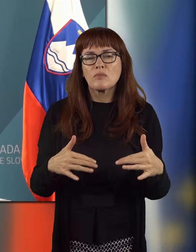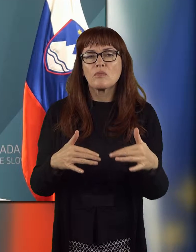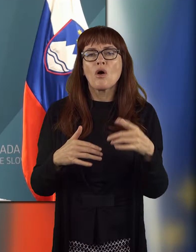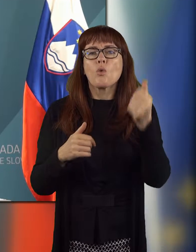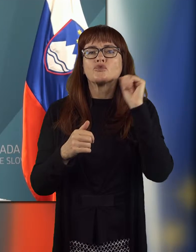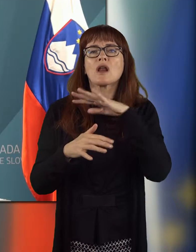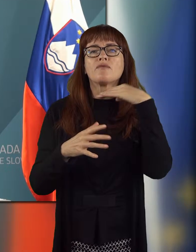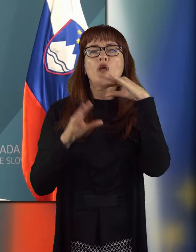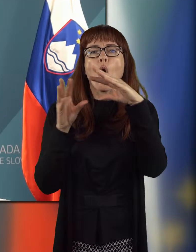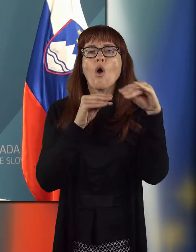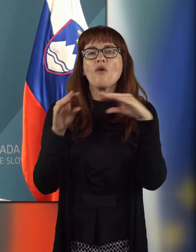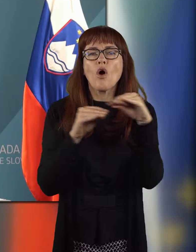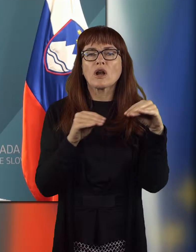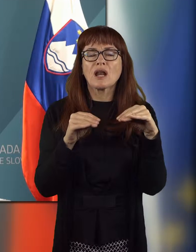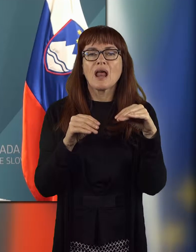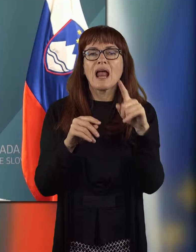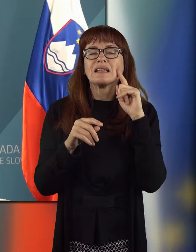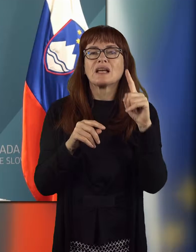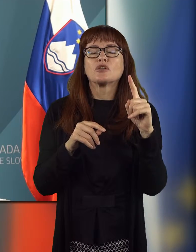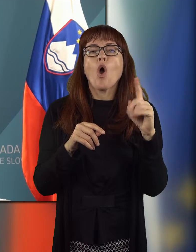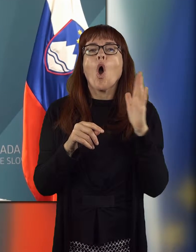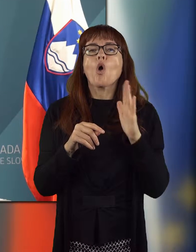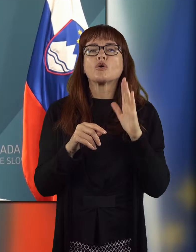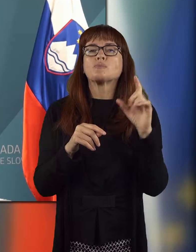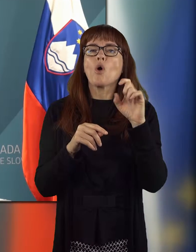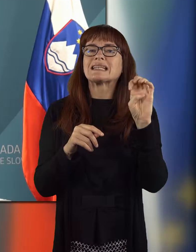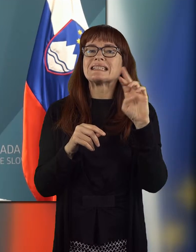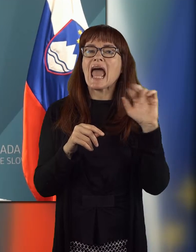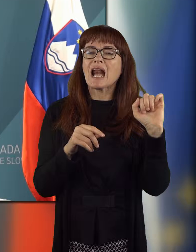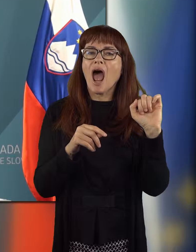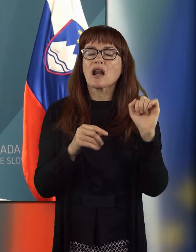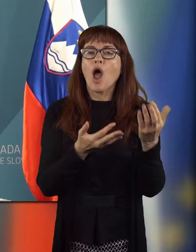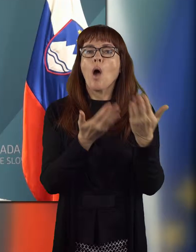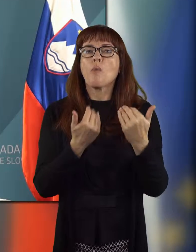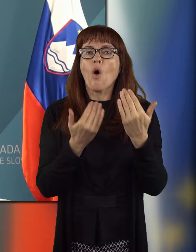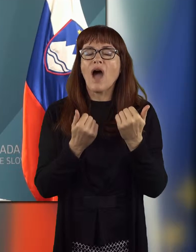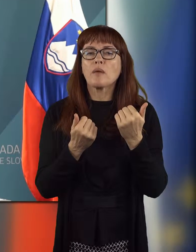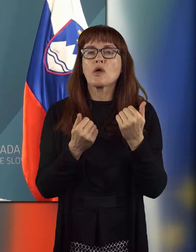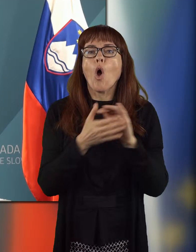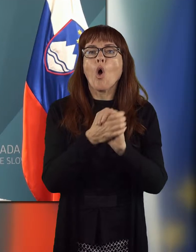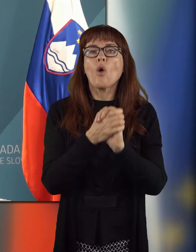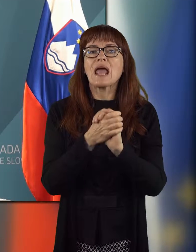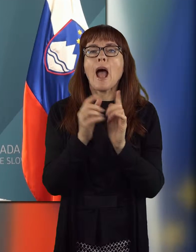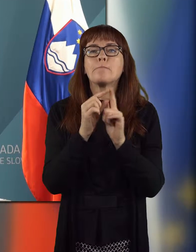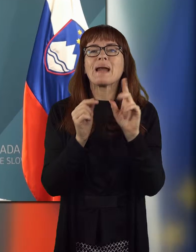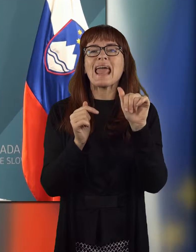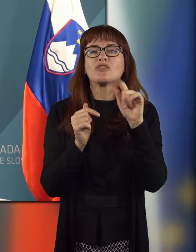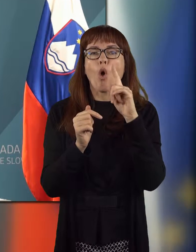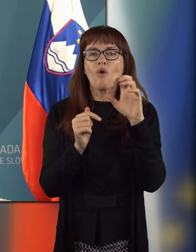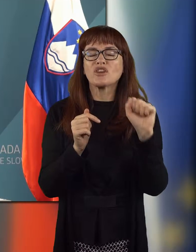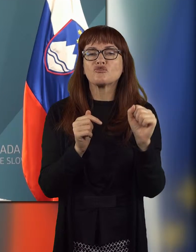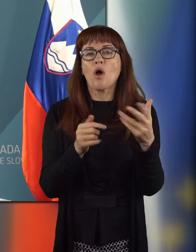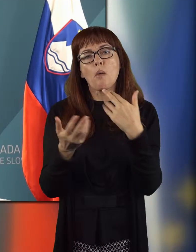ker včeraj se je veliko govorili, da glede na to, da je gospod Cerar zdaj povabil kolega Plenkovića na pogovore, a je